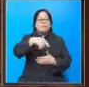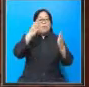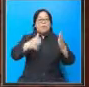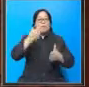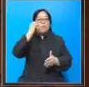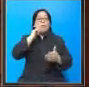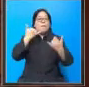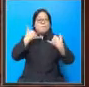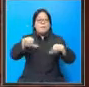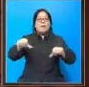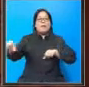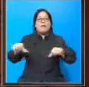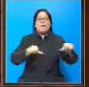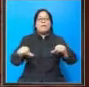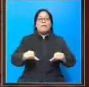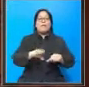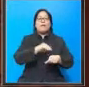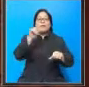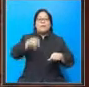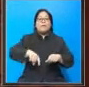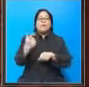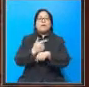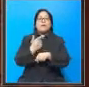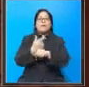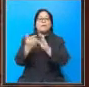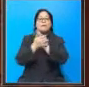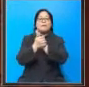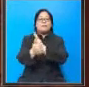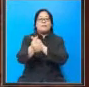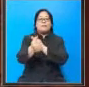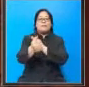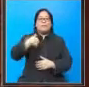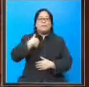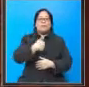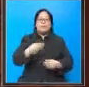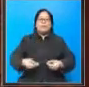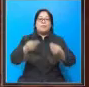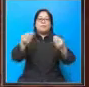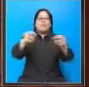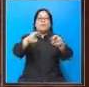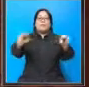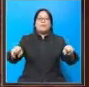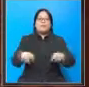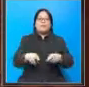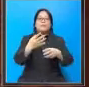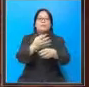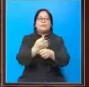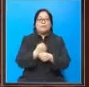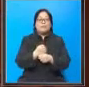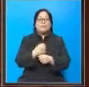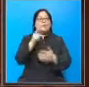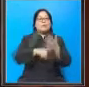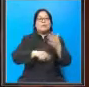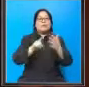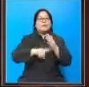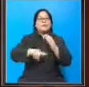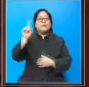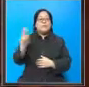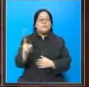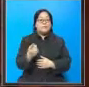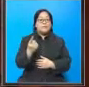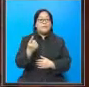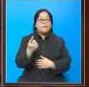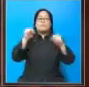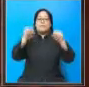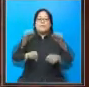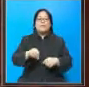lagi aktif terkadang memerlukan latihan skill untuk kita memberi ruang kepada mereka untuk mendapat Aa ojo yang